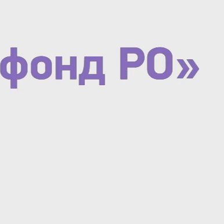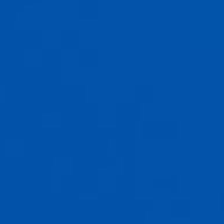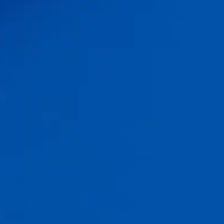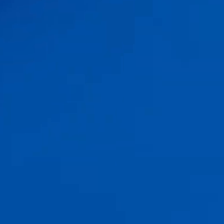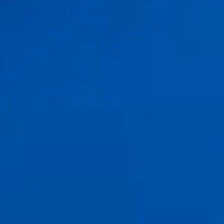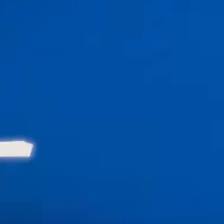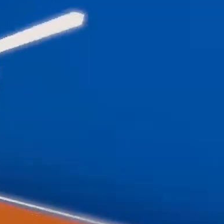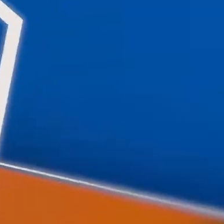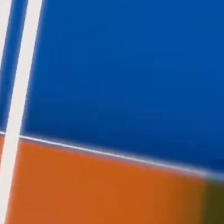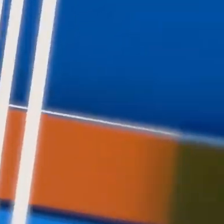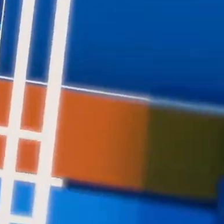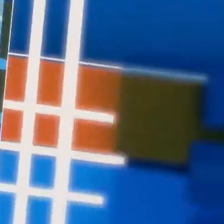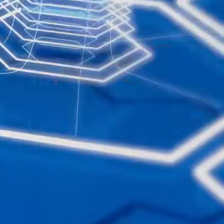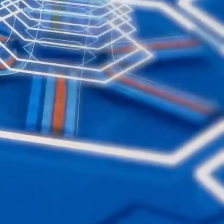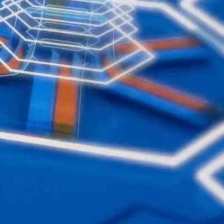области